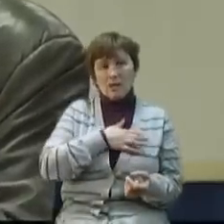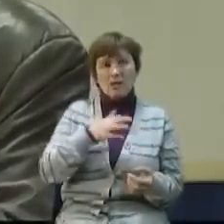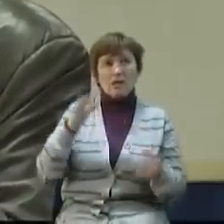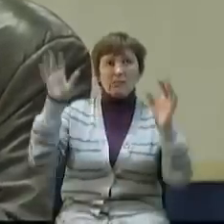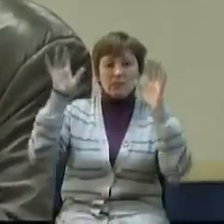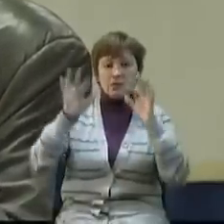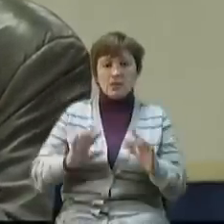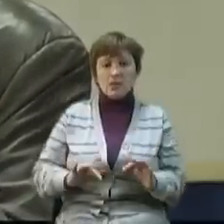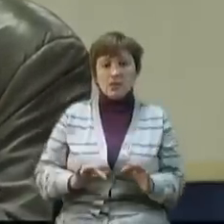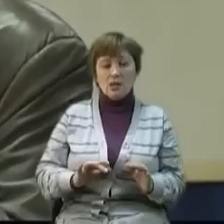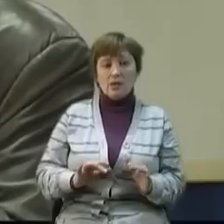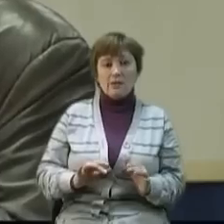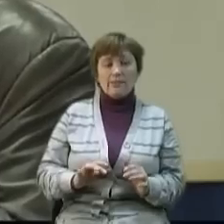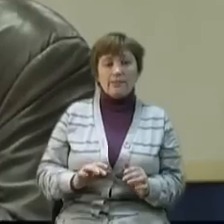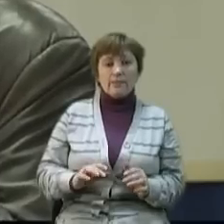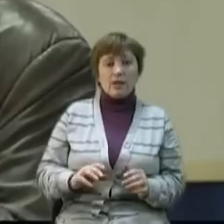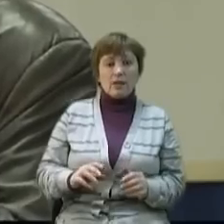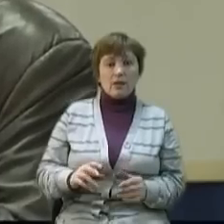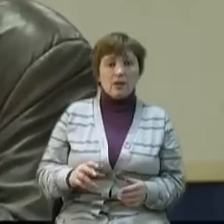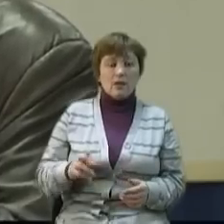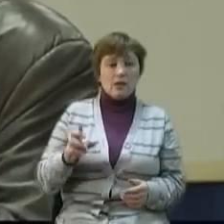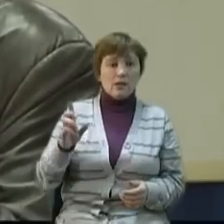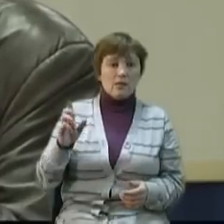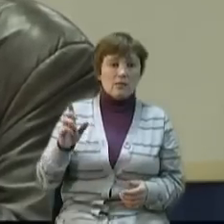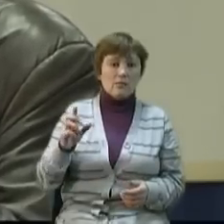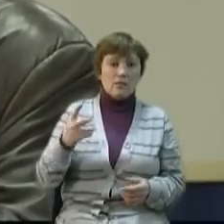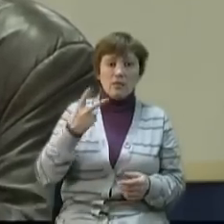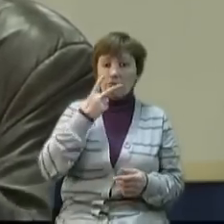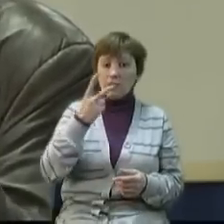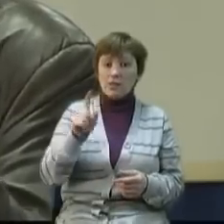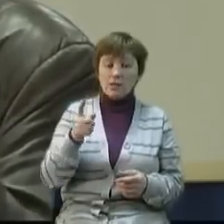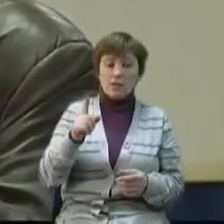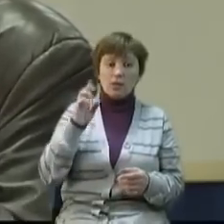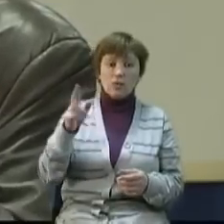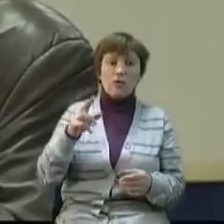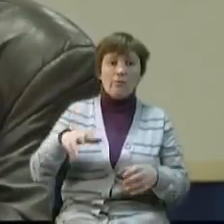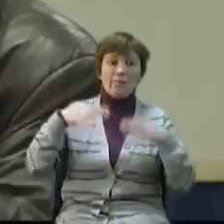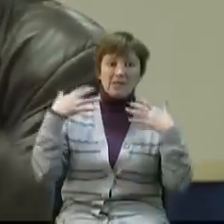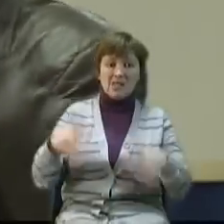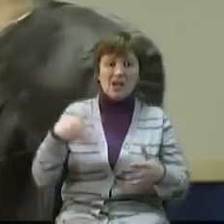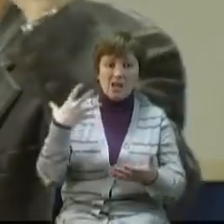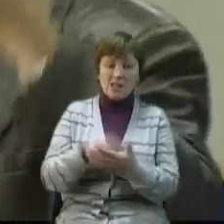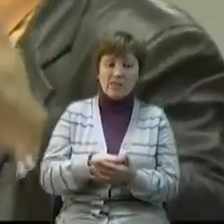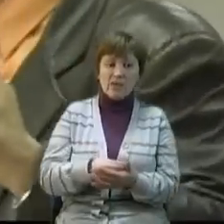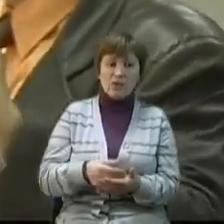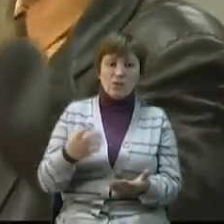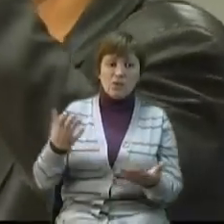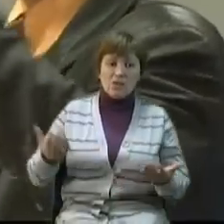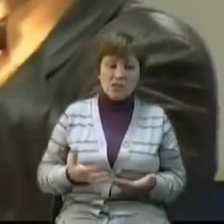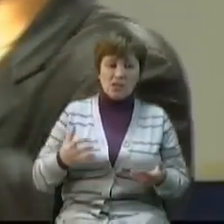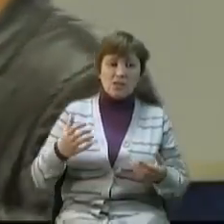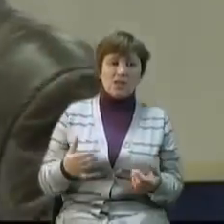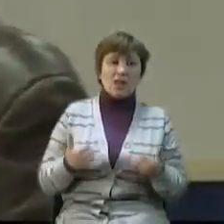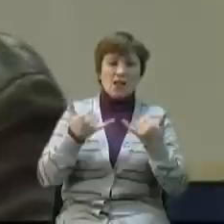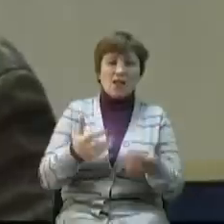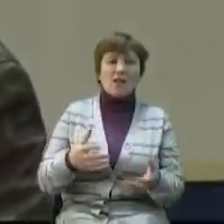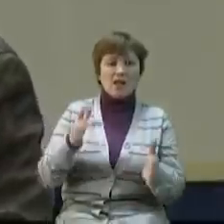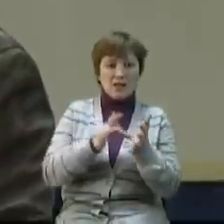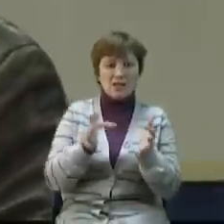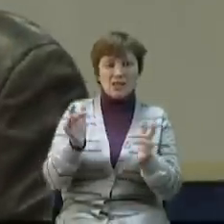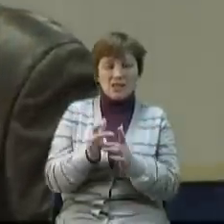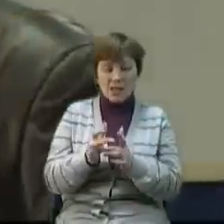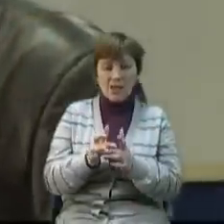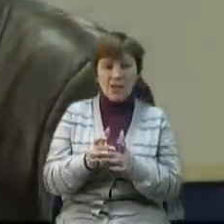кто потеряет свою жизнь ради Христа и Евангелия, тот и обретет. И я встал перед зеркалом, помню,